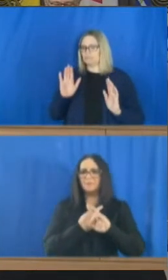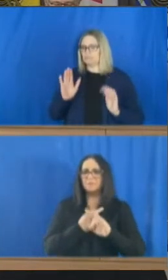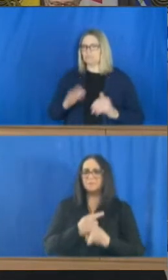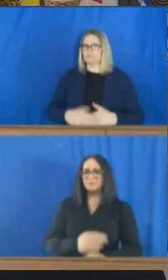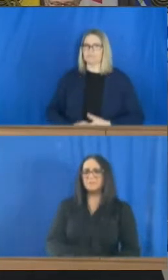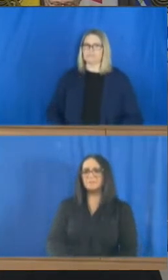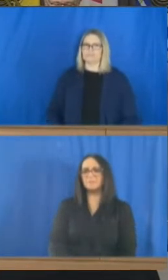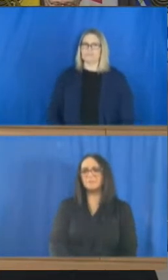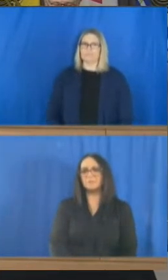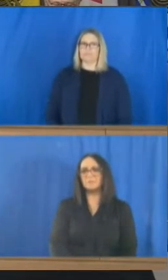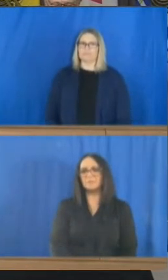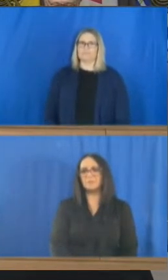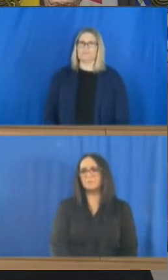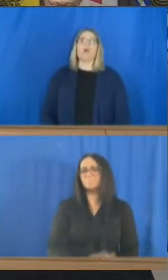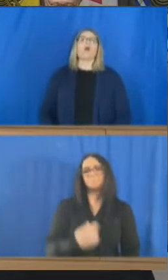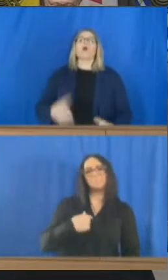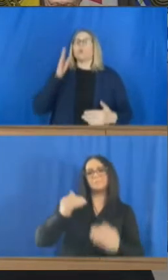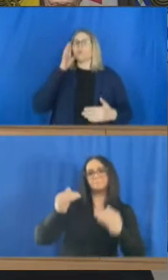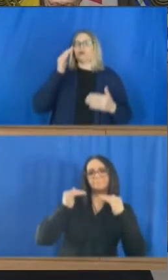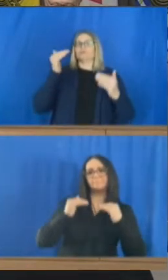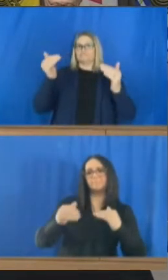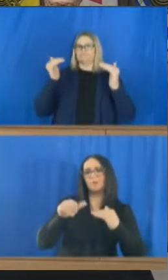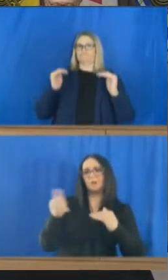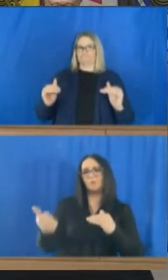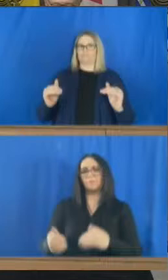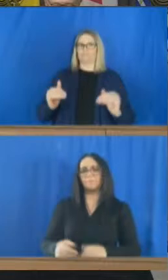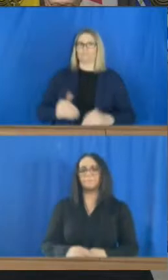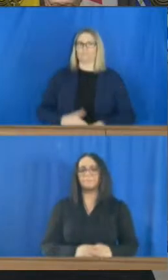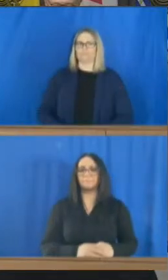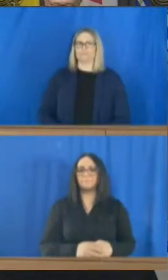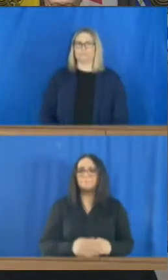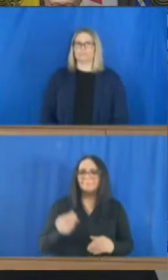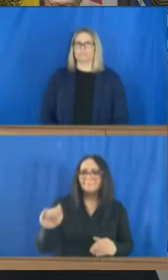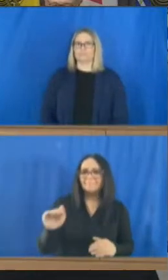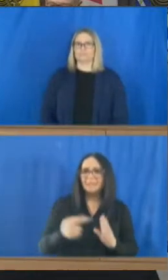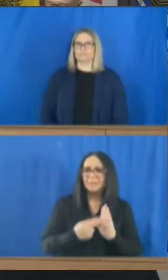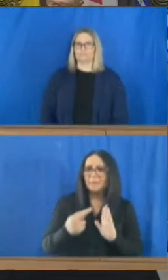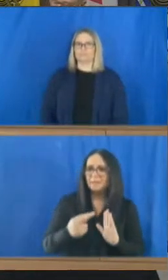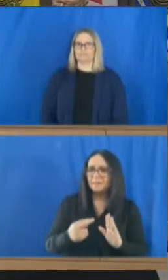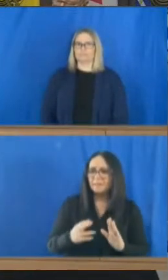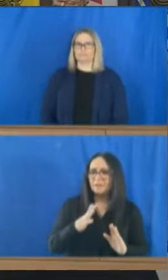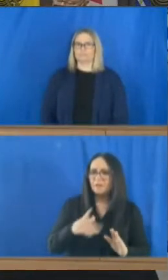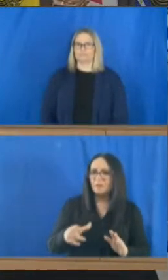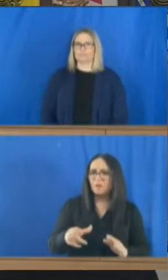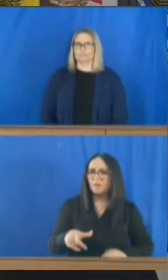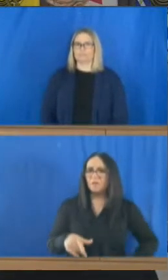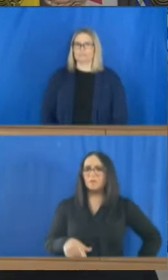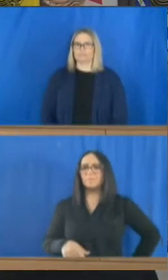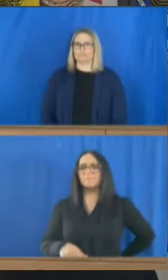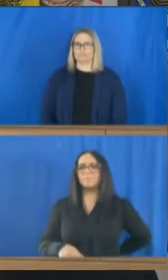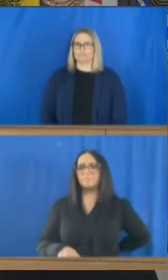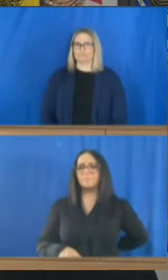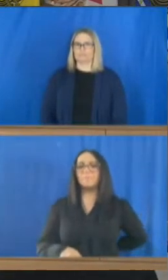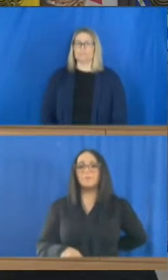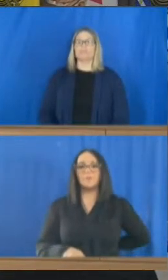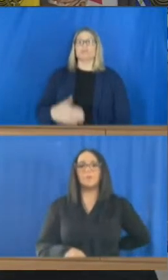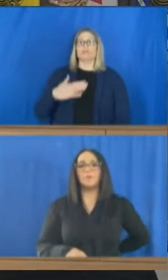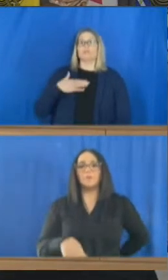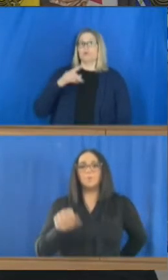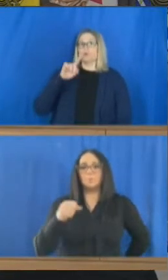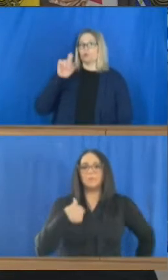quelles sont les possibilités et basé sur quel déclencheur est-ce que les Néo-Brunswickois peuvent